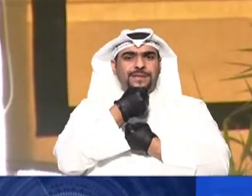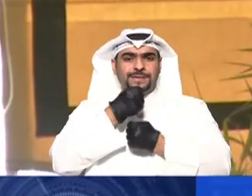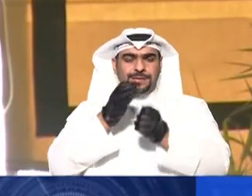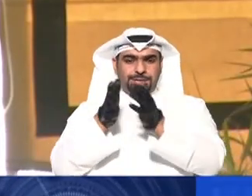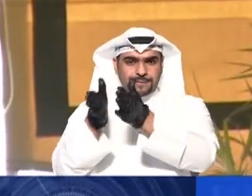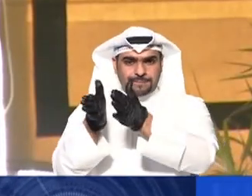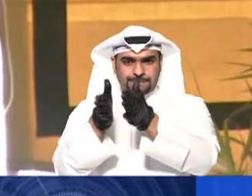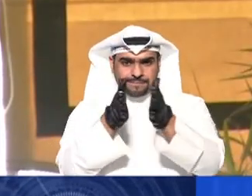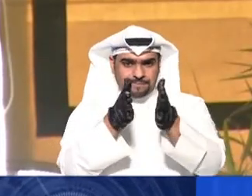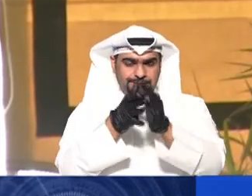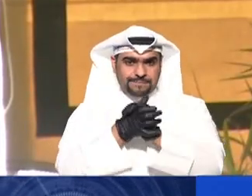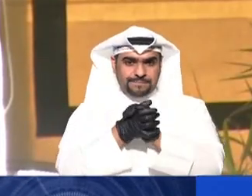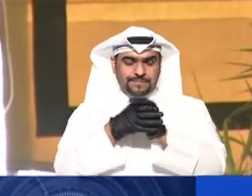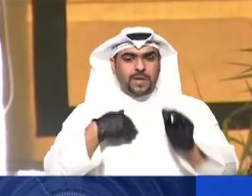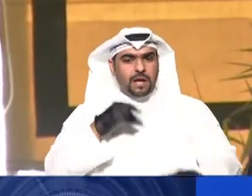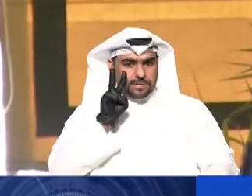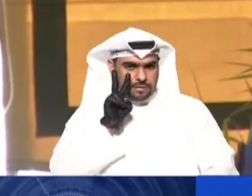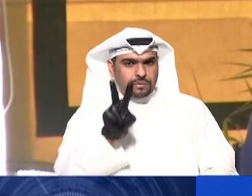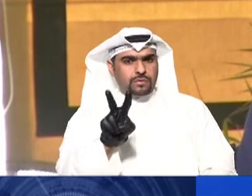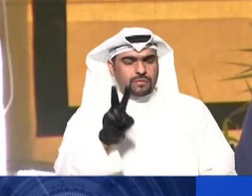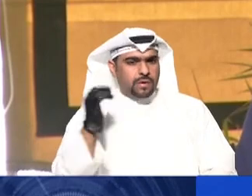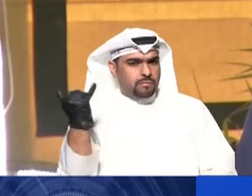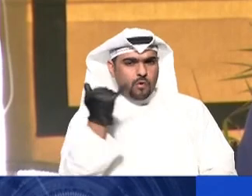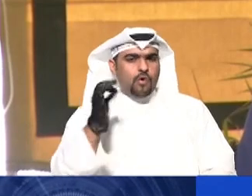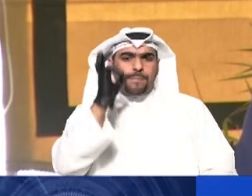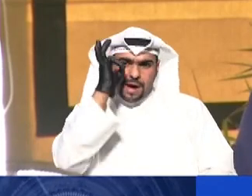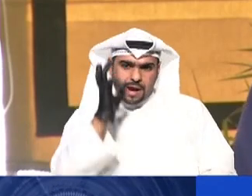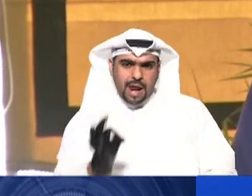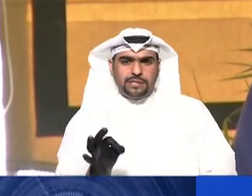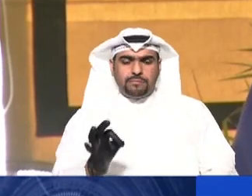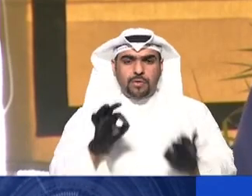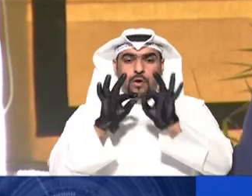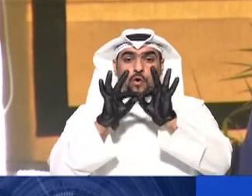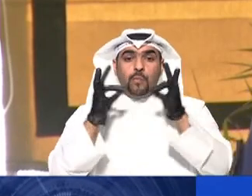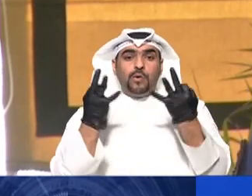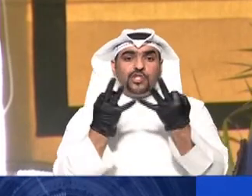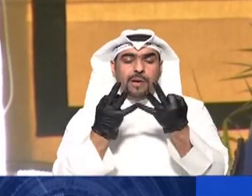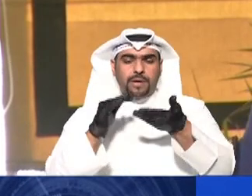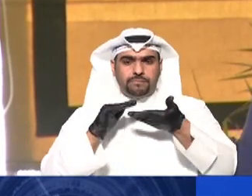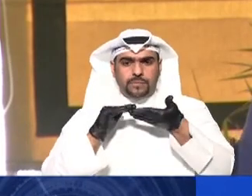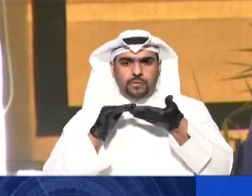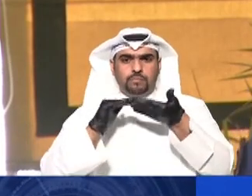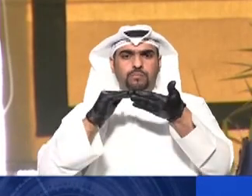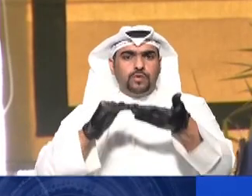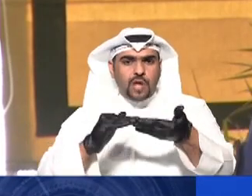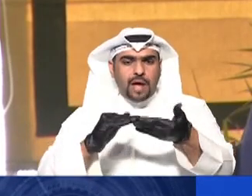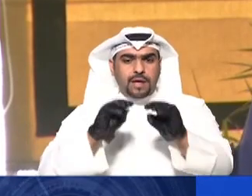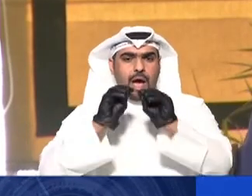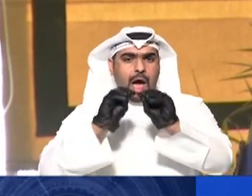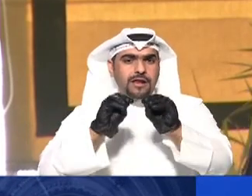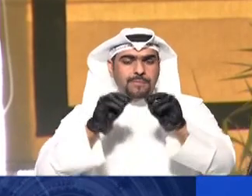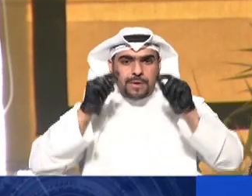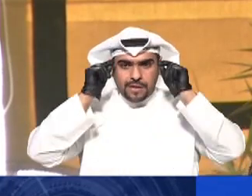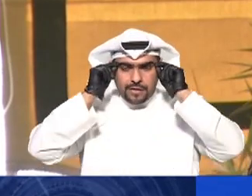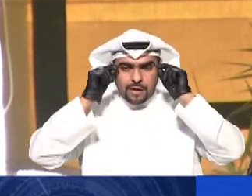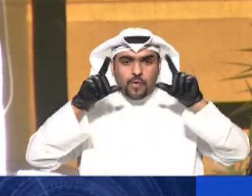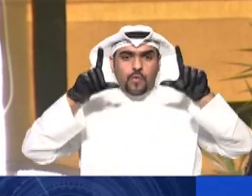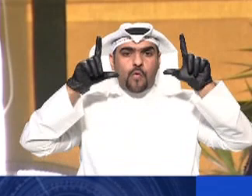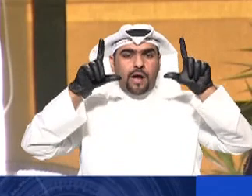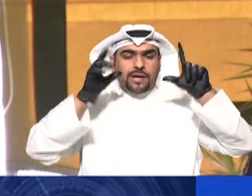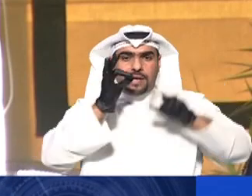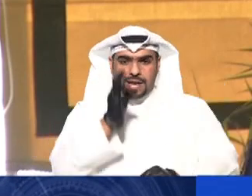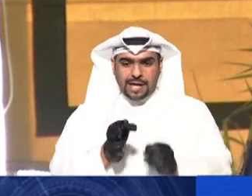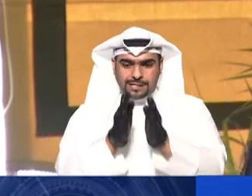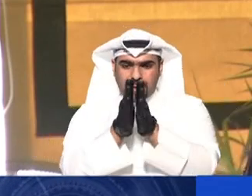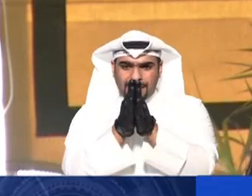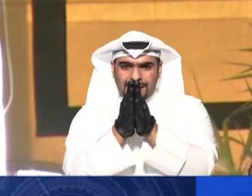من الضروري جدا وأيضا الخدمة المجتمعية حتمت علينا أن نقوم في هذا الواجب بأن يتم توزيع كتيبات الأطفاء الصغير